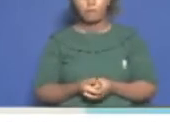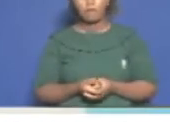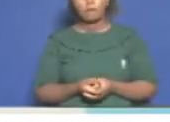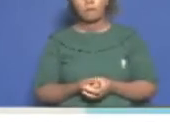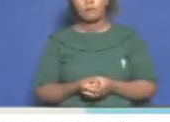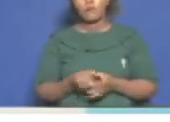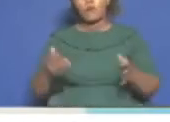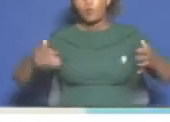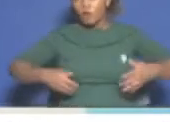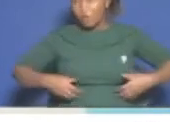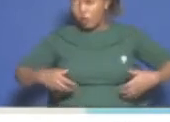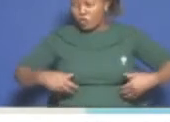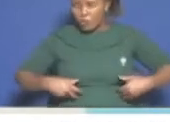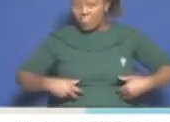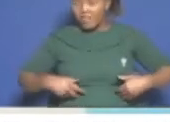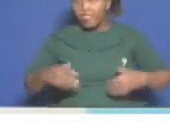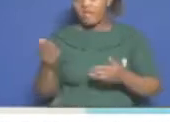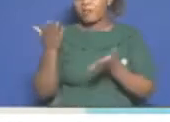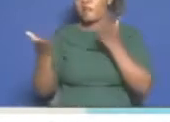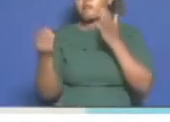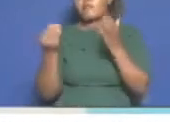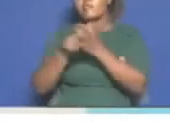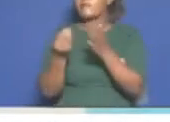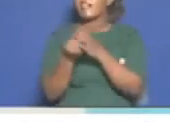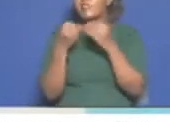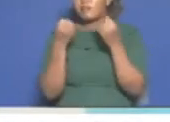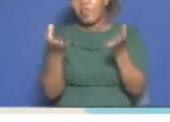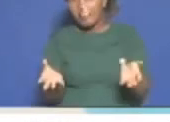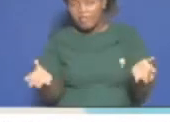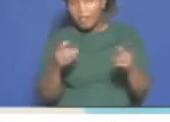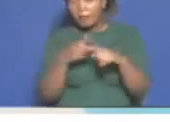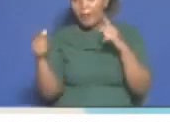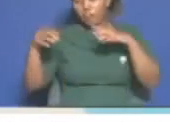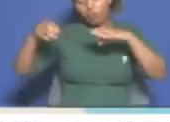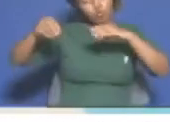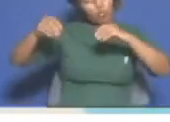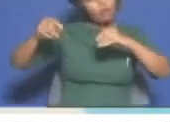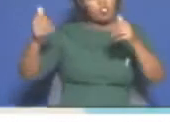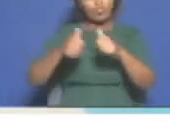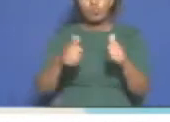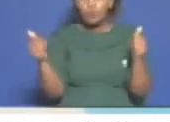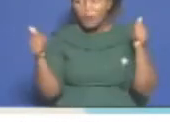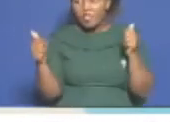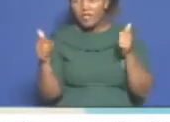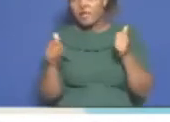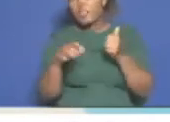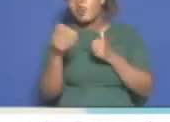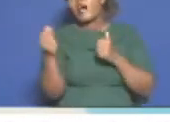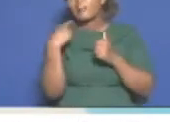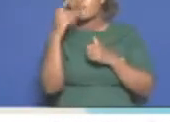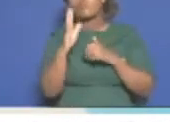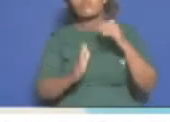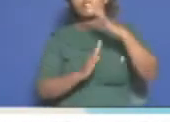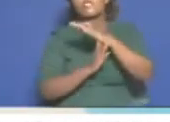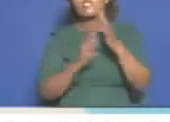kuna vijana ambao maybe hawana pesa lakini wana qualifications. Kuna wale tunaweza waita senior citizens